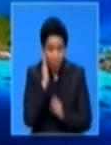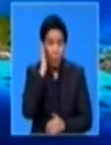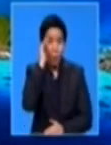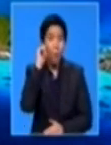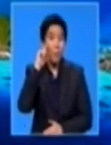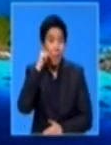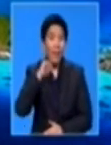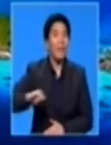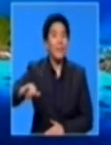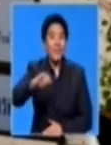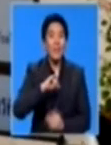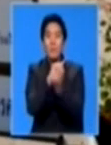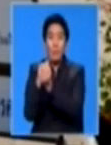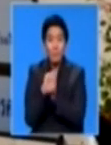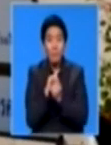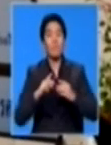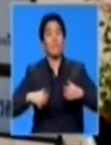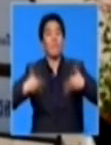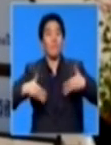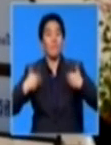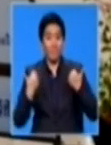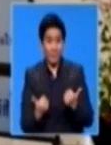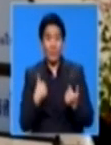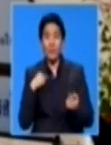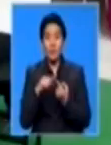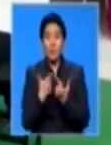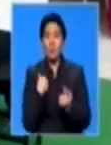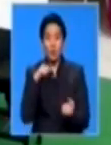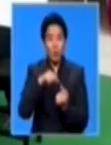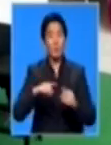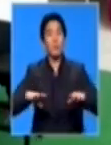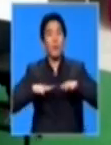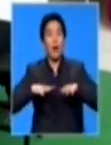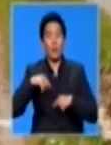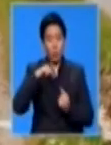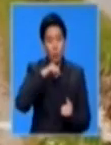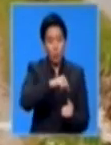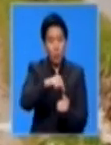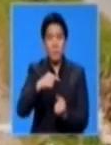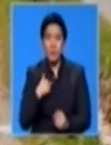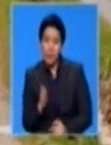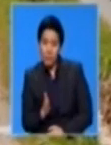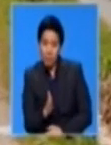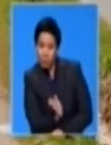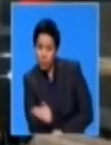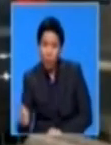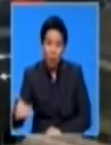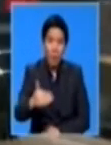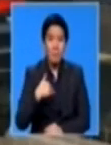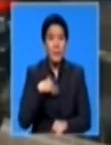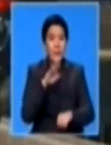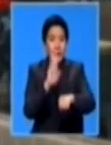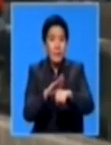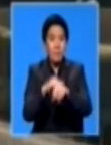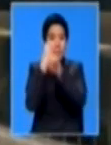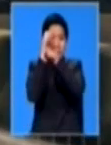าติพี่น้องอย่างมีความสุขนะครับแล้วก็ปลอดภัยมีจุดพักผ่อนริมทางให้มีเส้นทางลัดทางเบี่ยงป้ายเตือนสัญญาณไฟจ